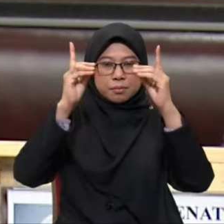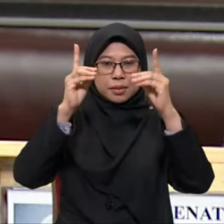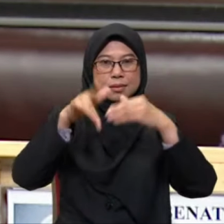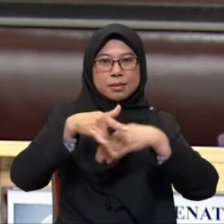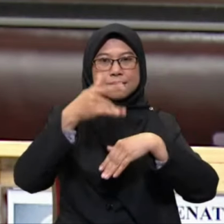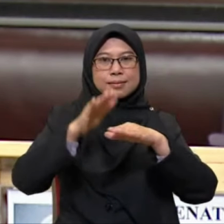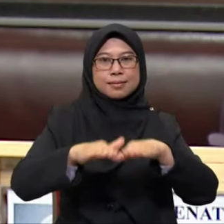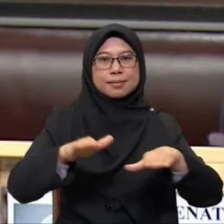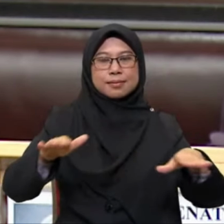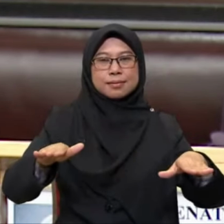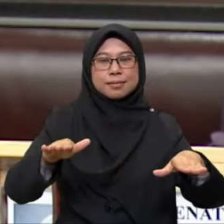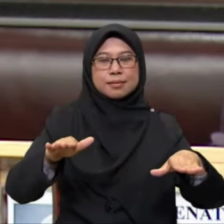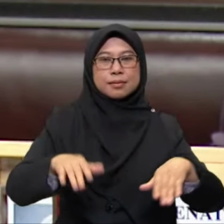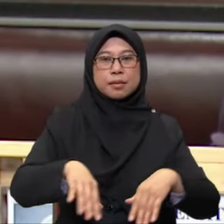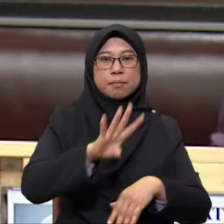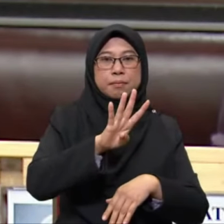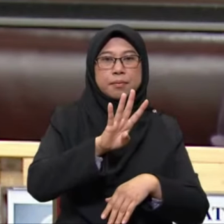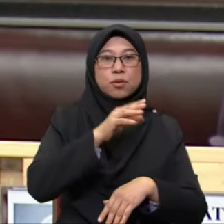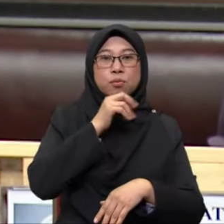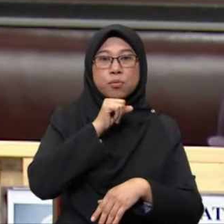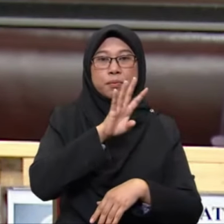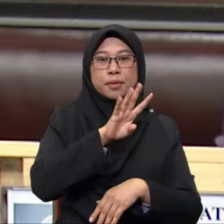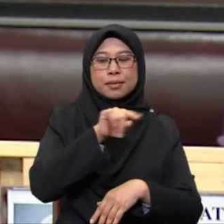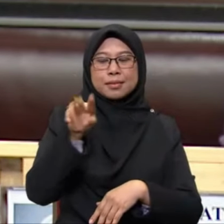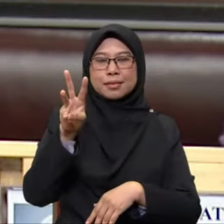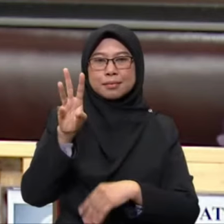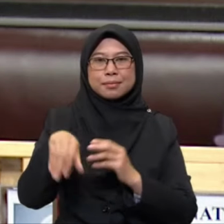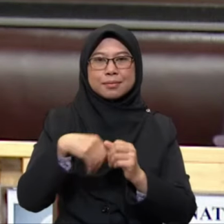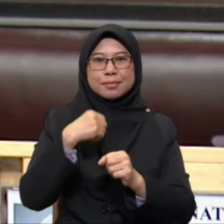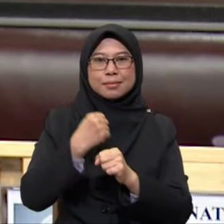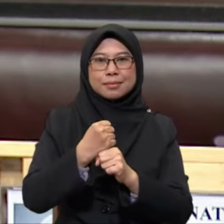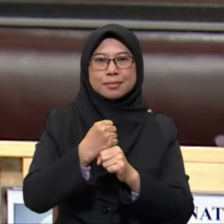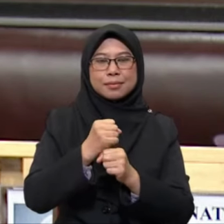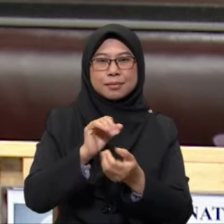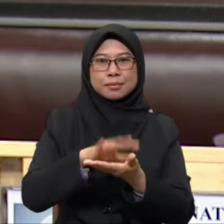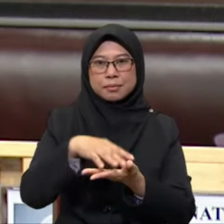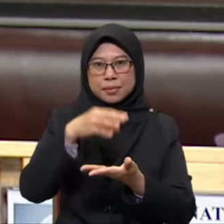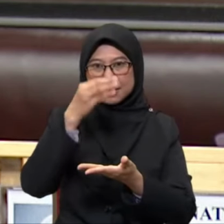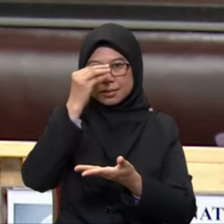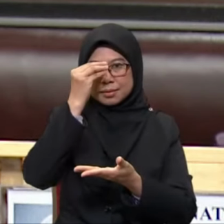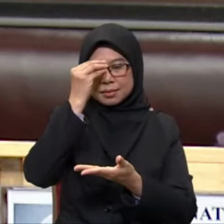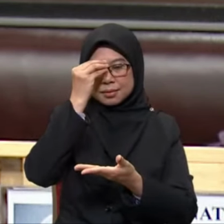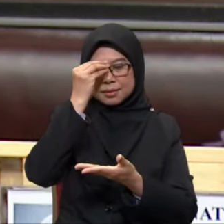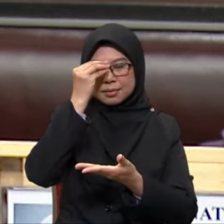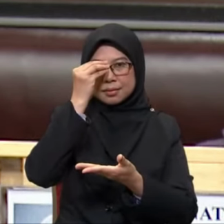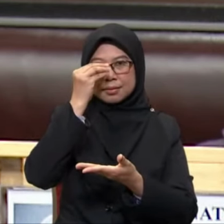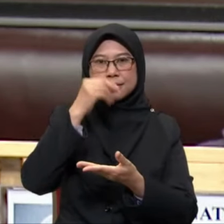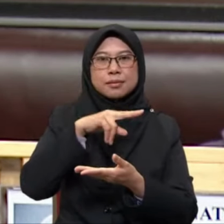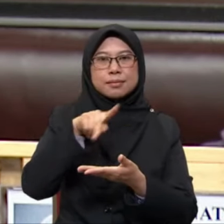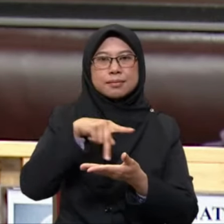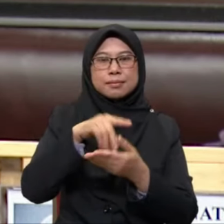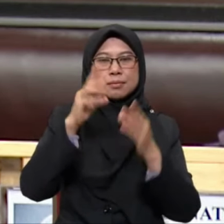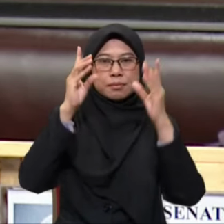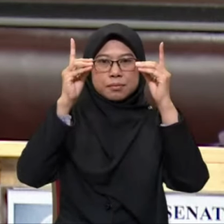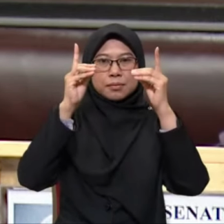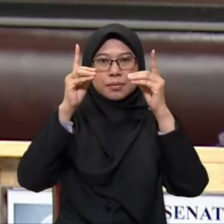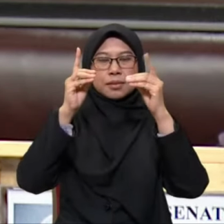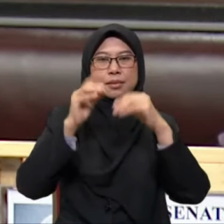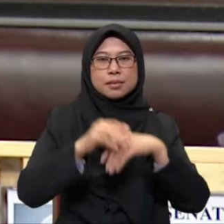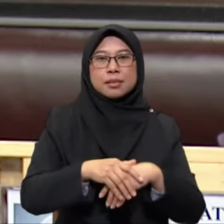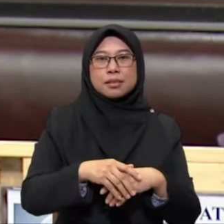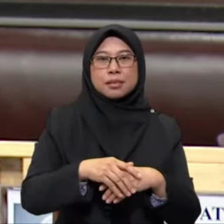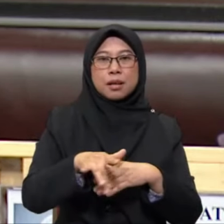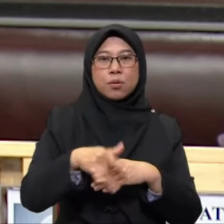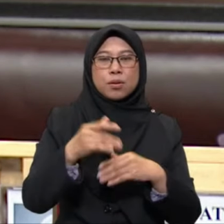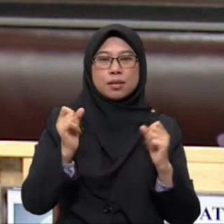awal kanak-kanak di antara 4 hingga 6 tahun yang belajar di pusat pendidikan awal